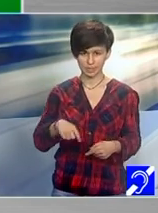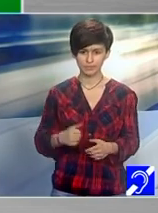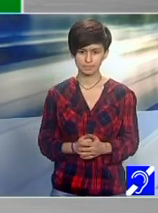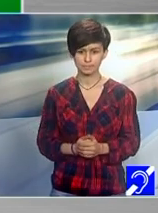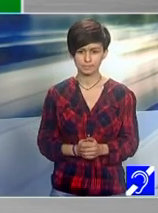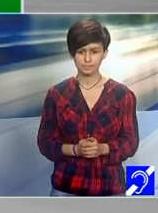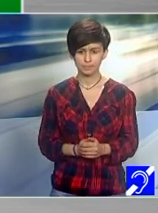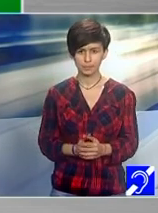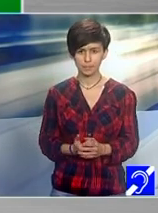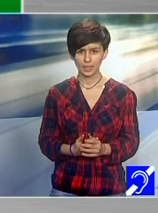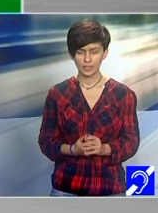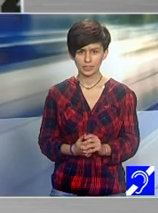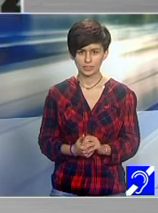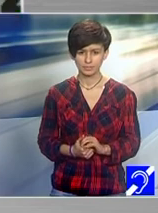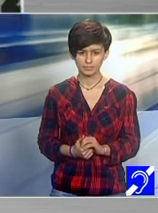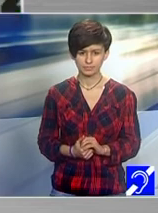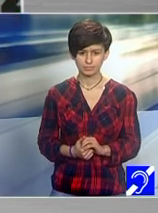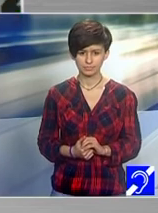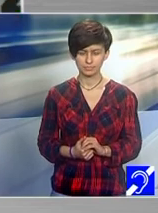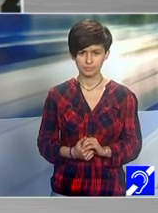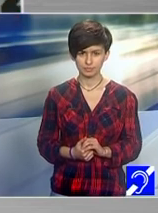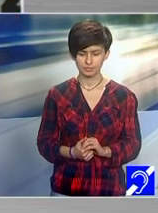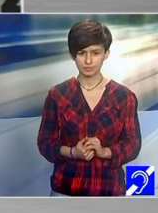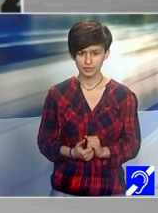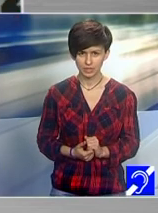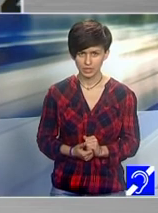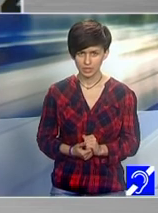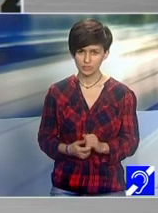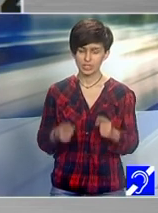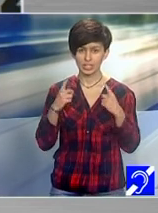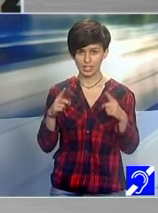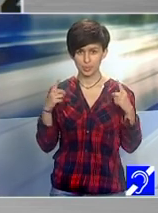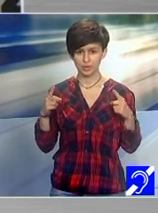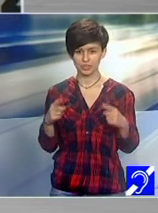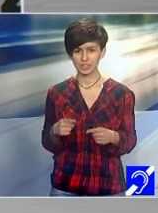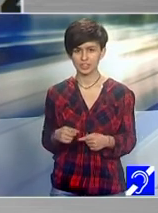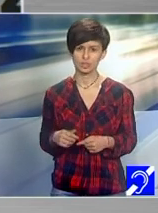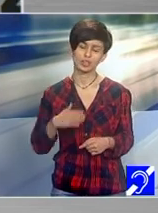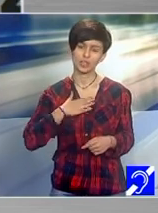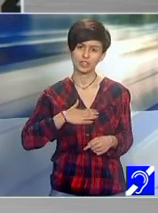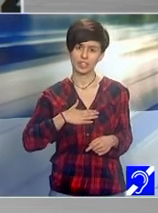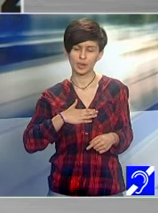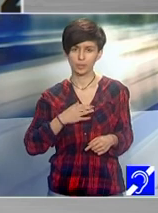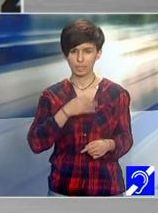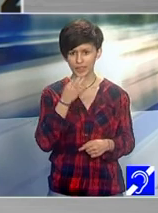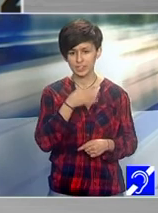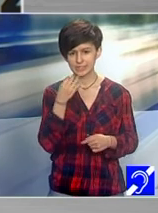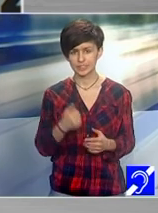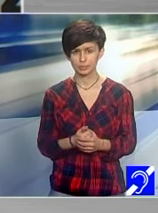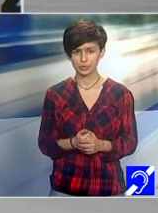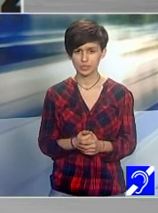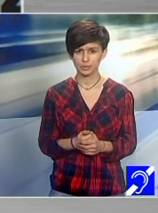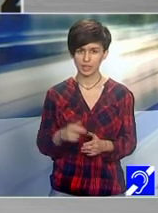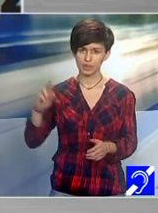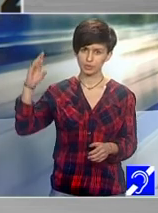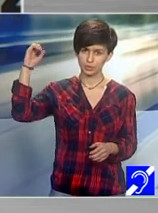nu în ultimul rând, vreau să, da, la domnia sa mă gândeam, vreau să precizez rolul extraordinar pe